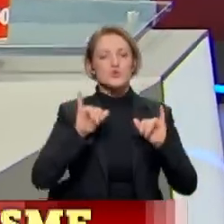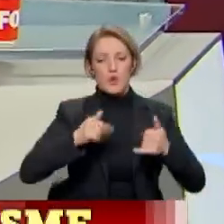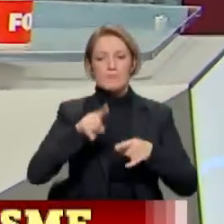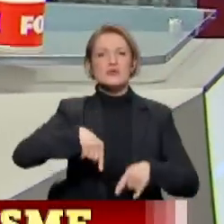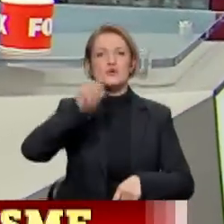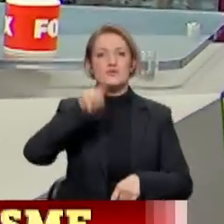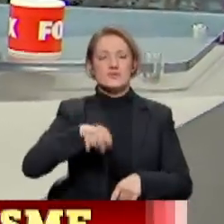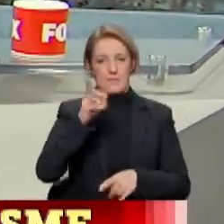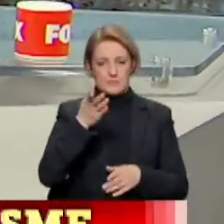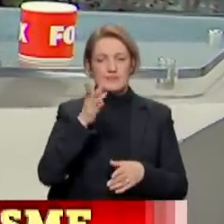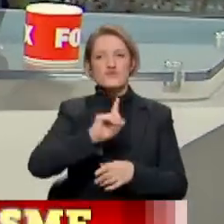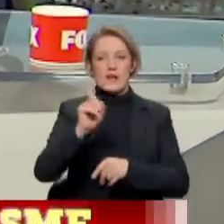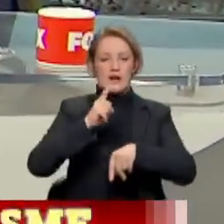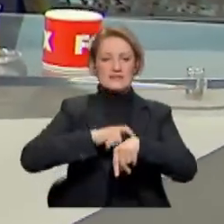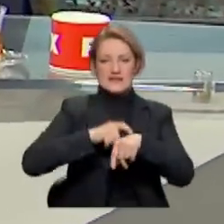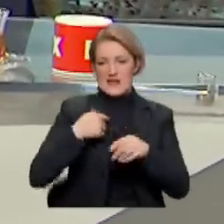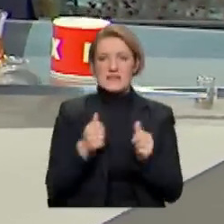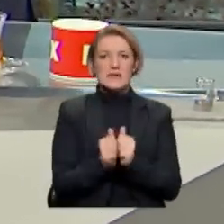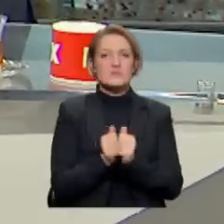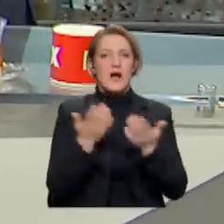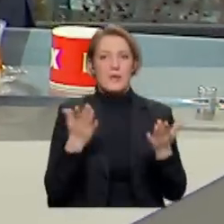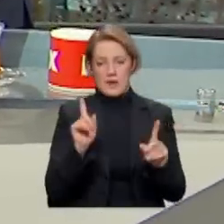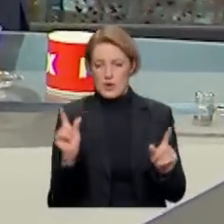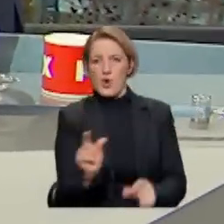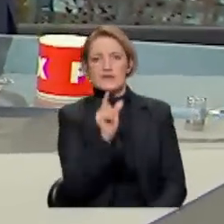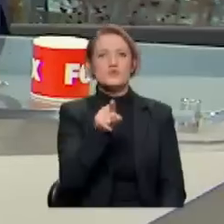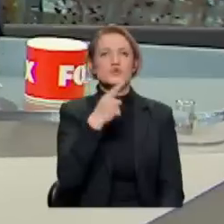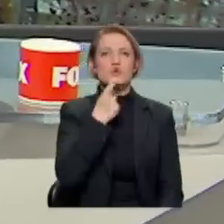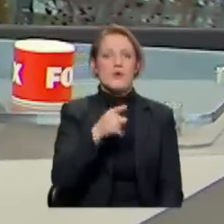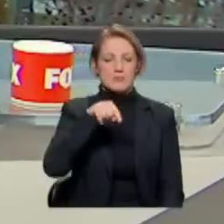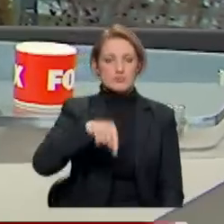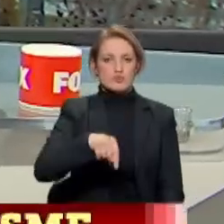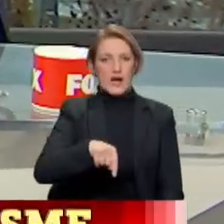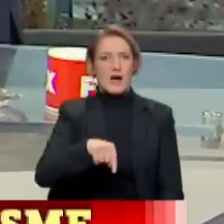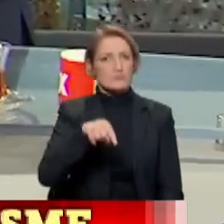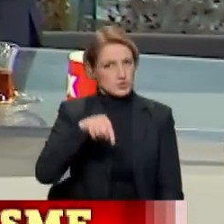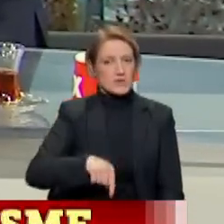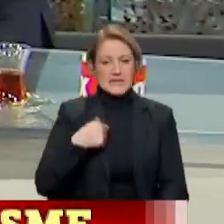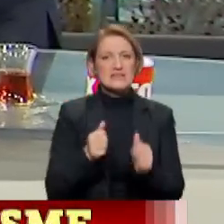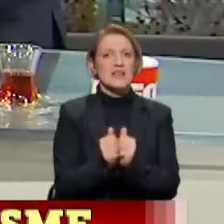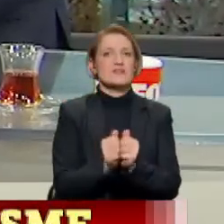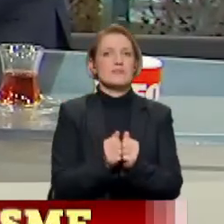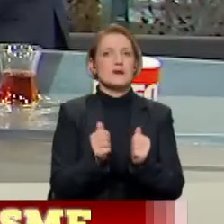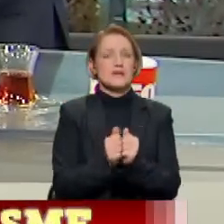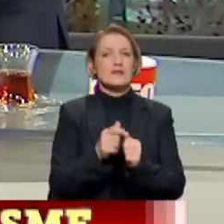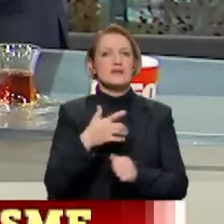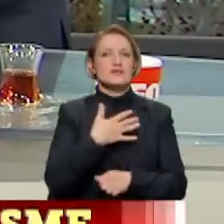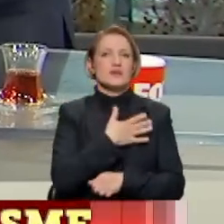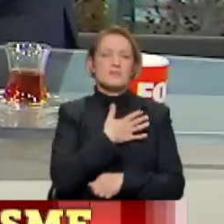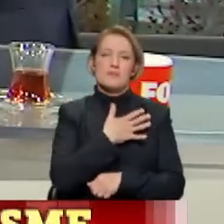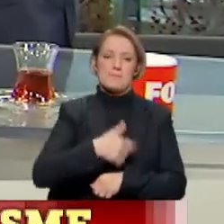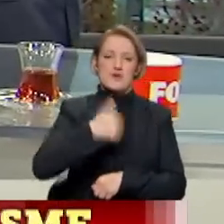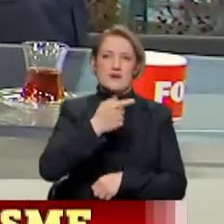gündemin ardından burada Çalar Saat'te yanımızdaydınız evet. Ama özetle şunu söylüyorsunuz. Burada mı burada, yanında mı yanında CHP lideri evet.